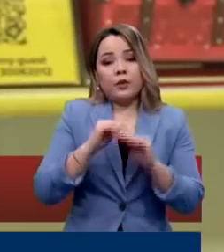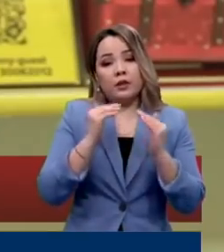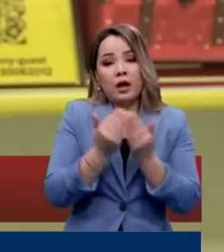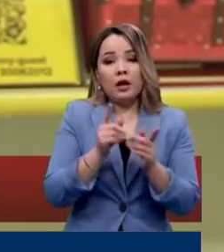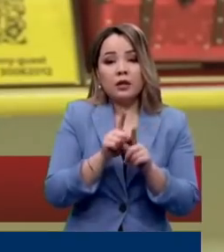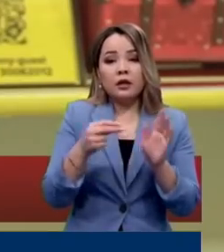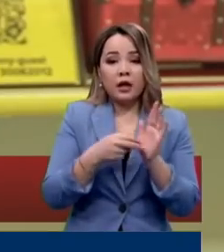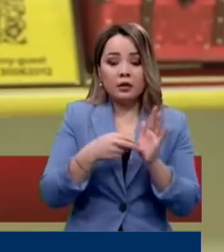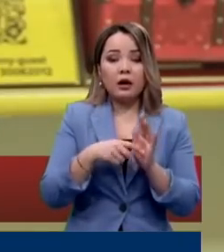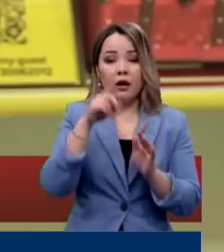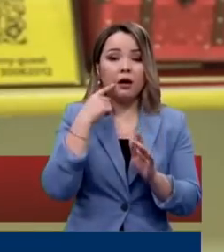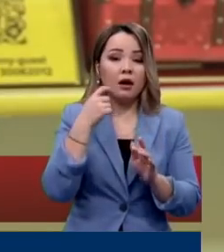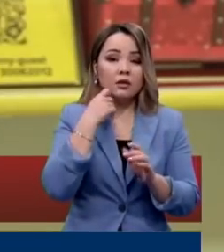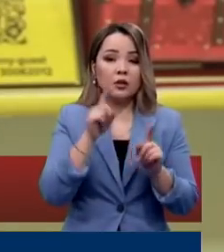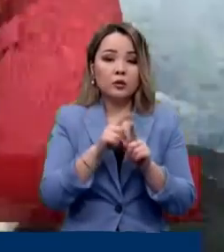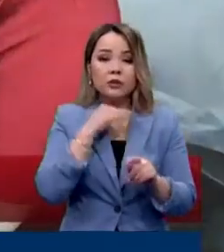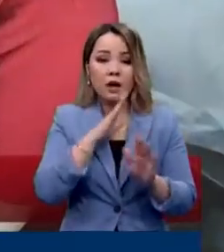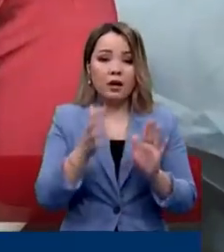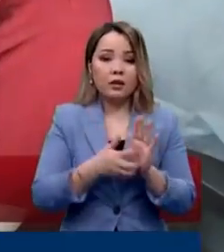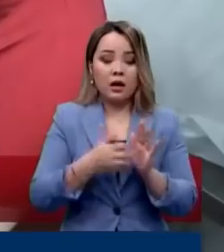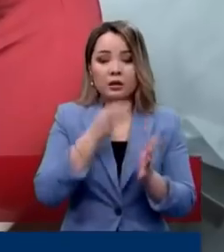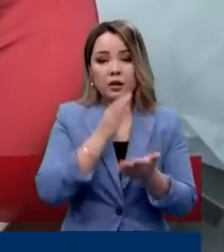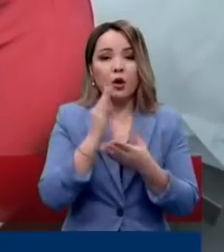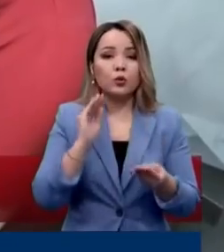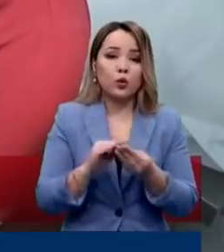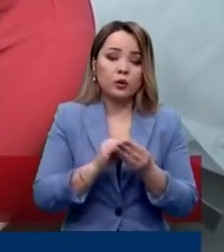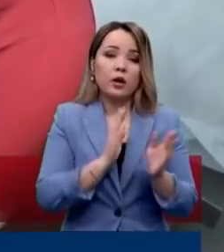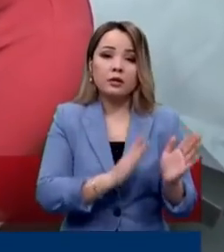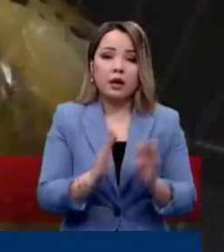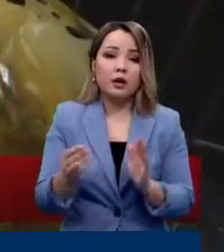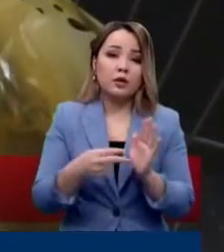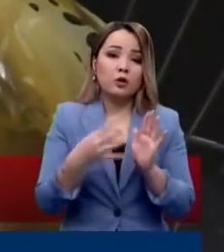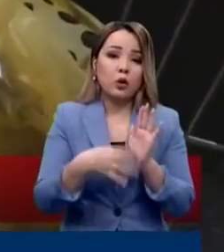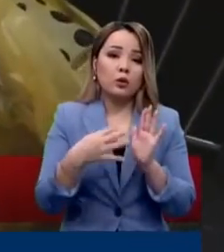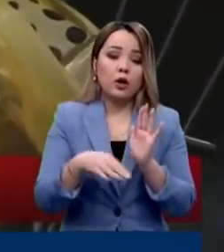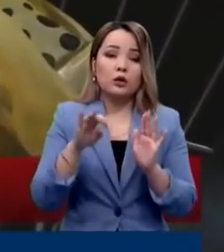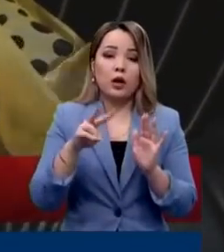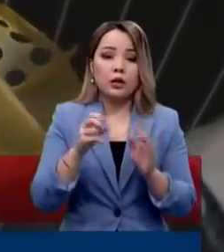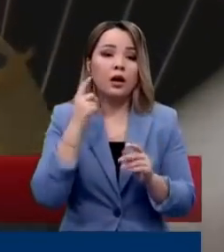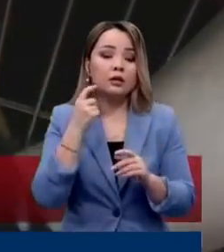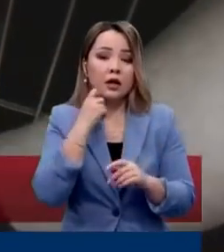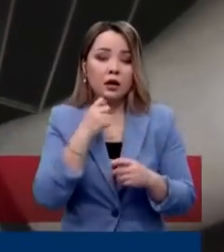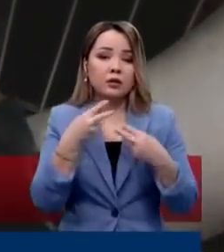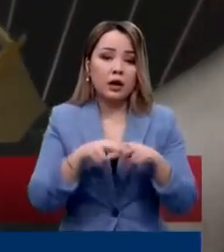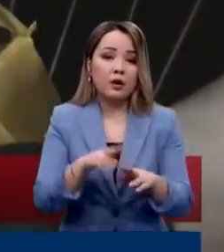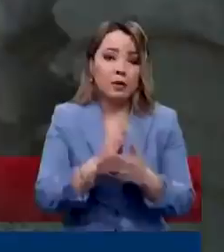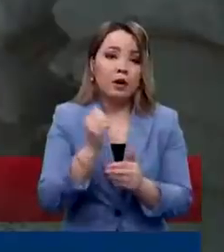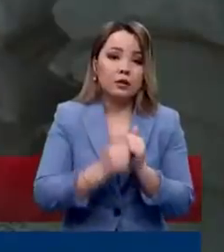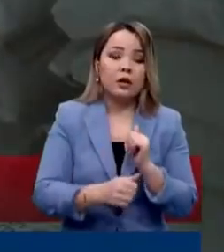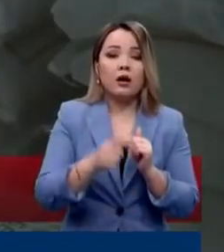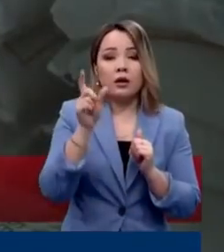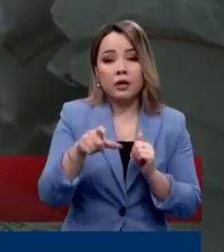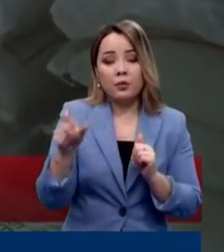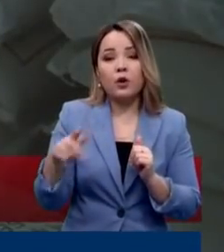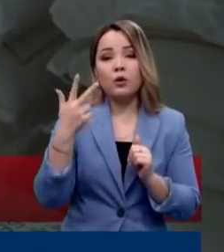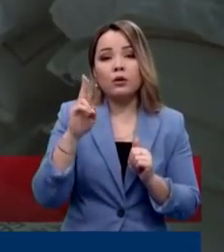арқылы қолдан қант тапшылығын тудырды. Бүгінде тұрақтандыру қорына 90 тонна қант бөлінді. Арзан шекер әр адамға 3 келеден артық